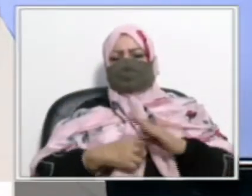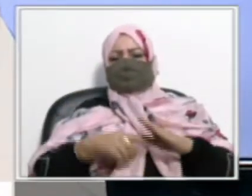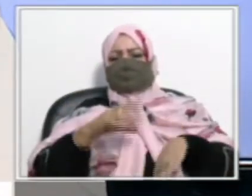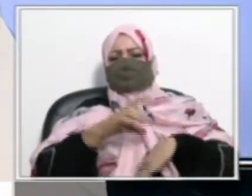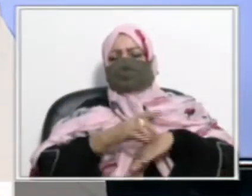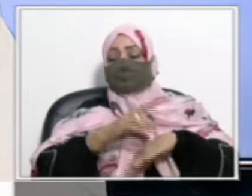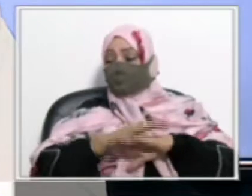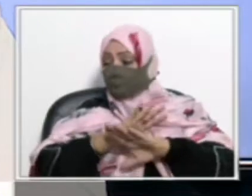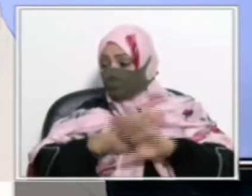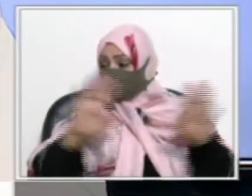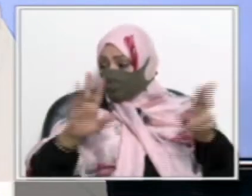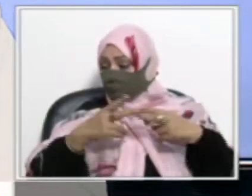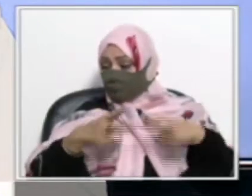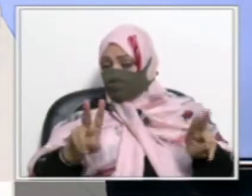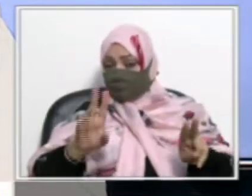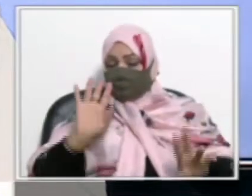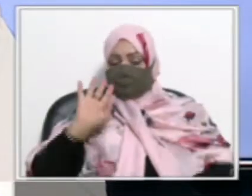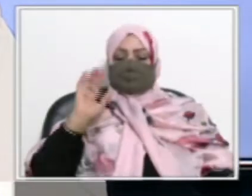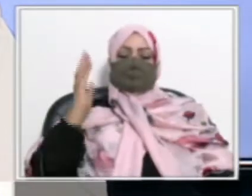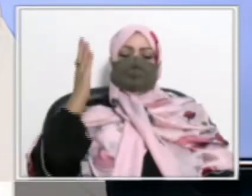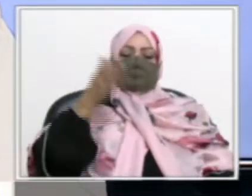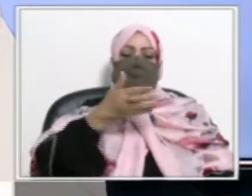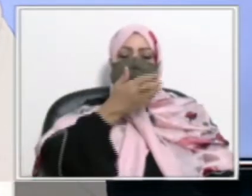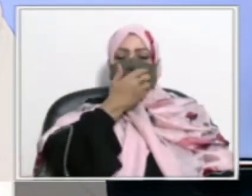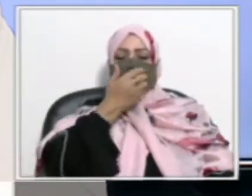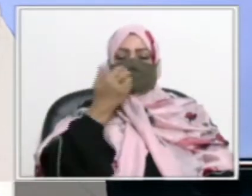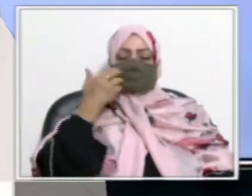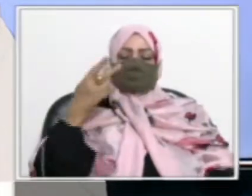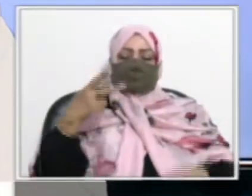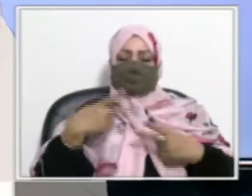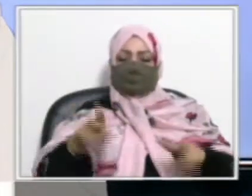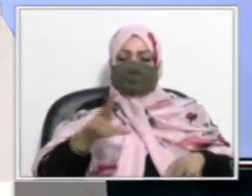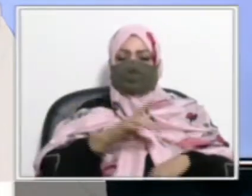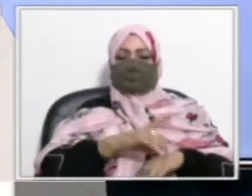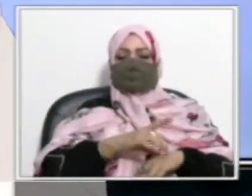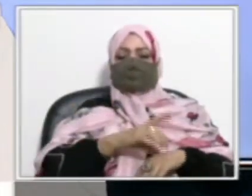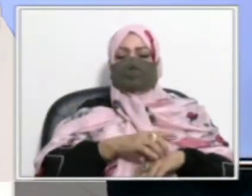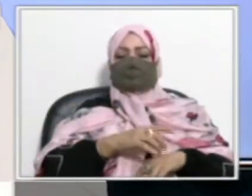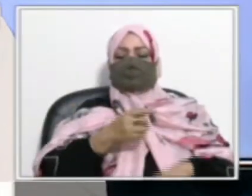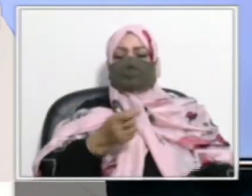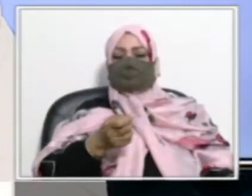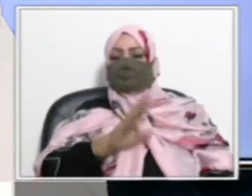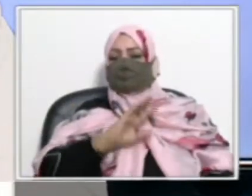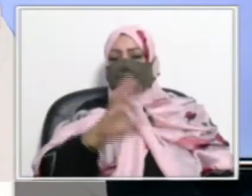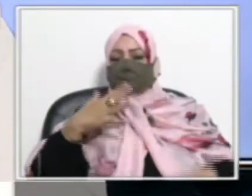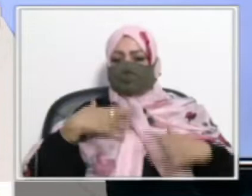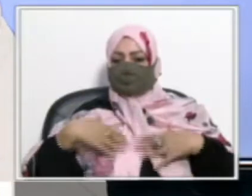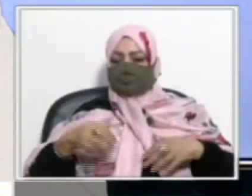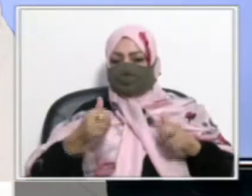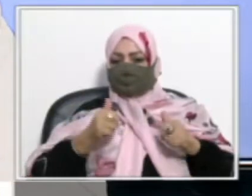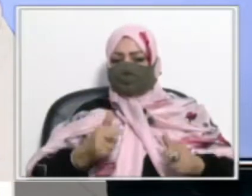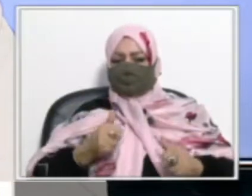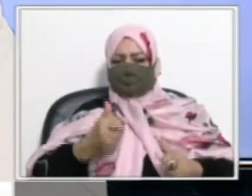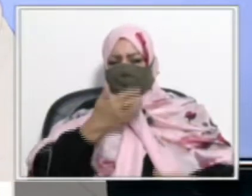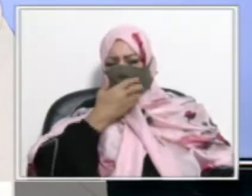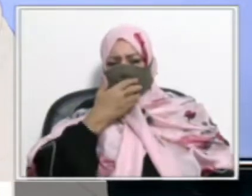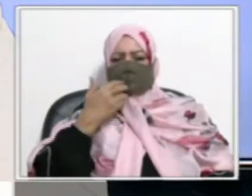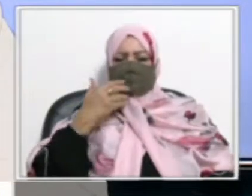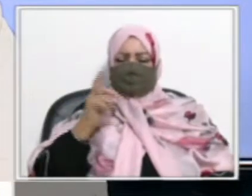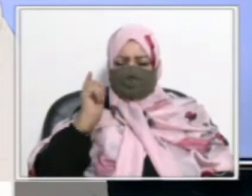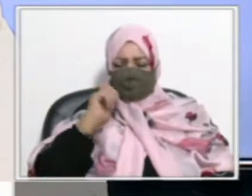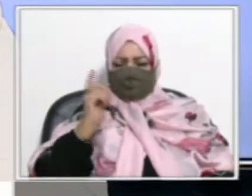خاصة الطبيب كان مانع مرات يشعر بنفسه هو تحسن، بالذات أصحاب الكلى وأصحاب المسالك